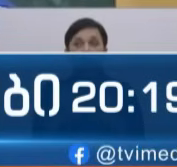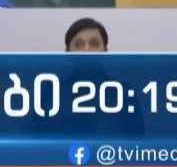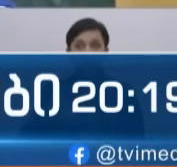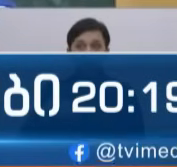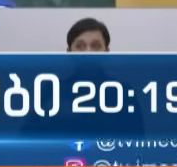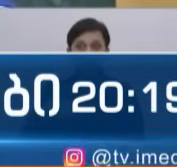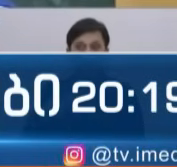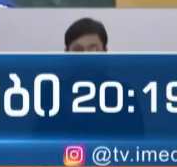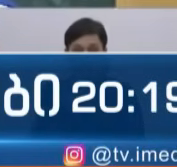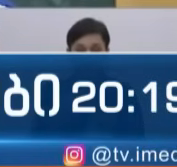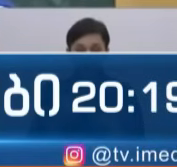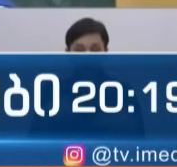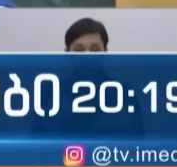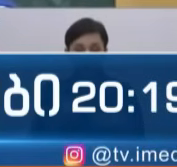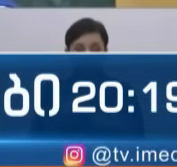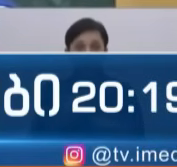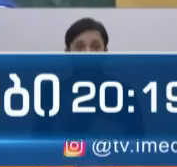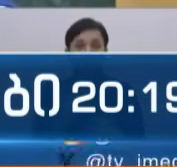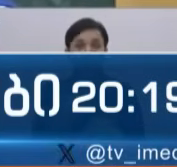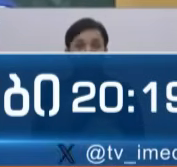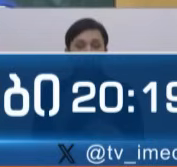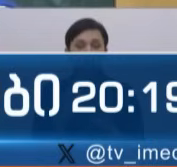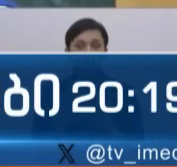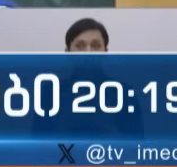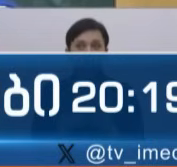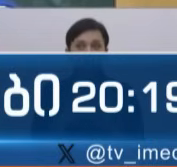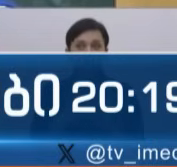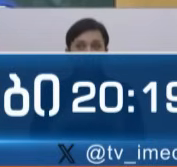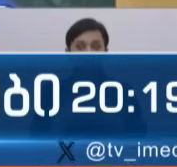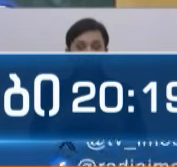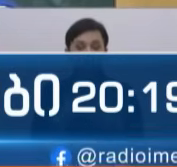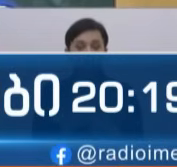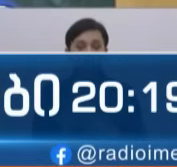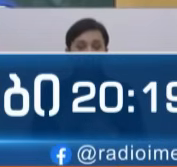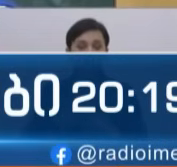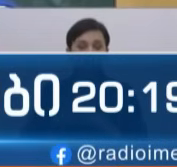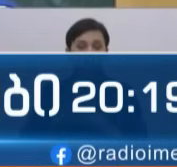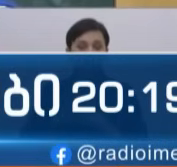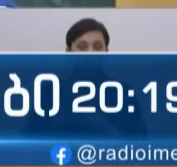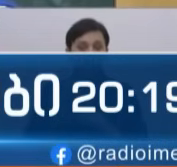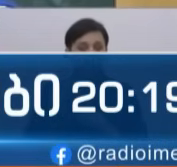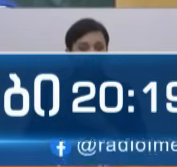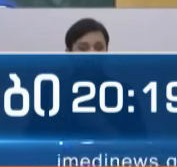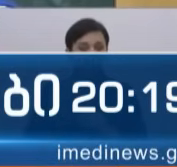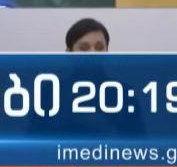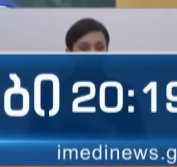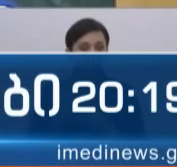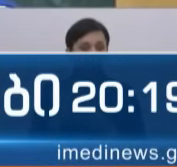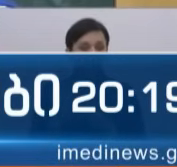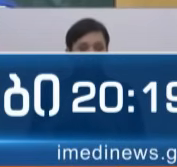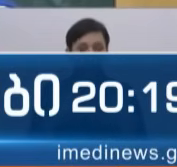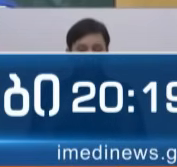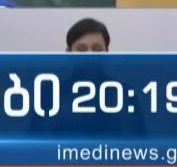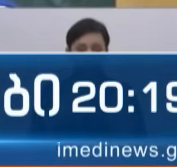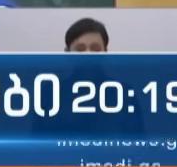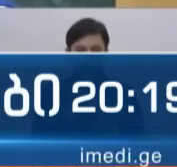ქართული საზოგადოება, მისი სოციალური სტრუქტურა. Ხელი შეუწყოთ არა ხელოვნური ფსევდოელიტების, არამედ ჯანსაღი